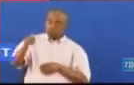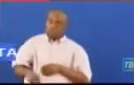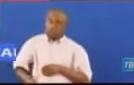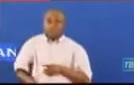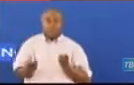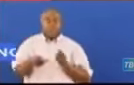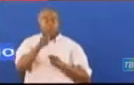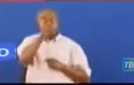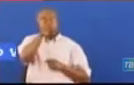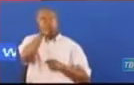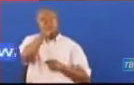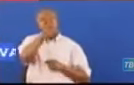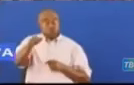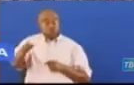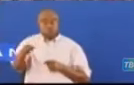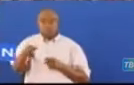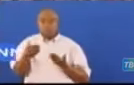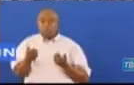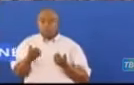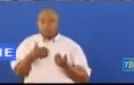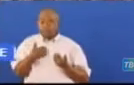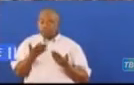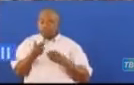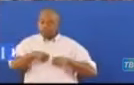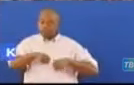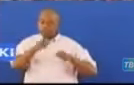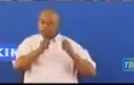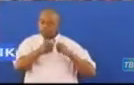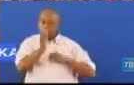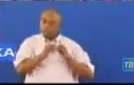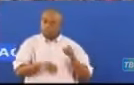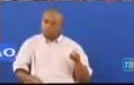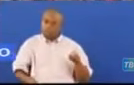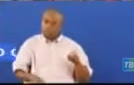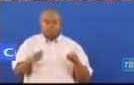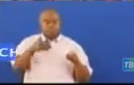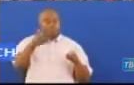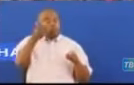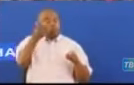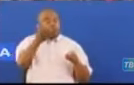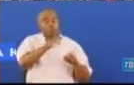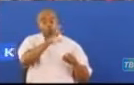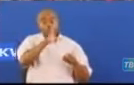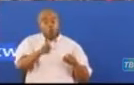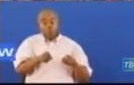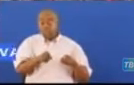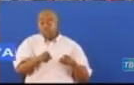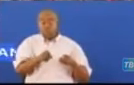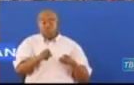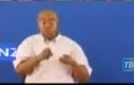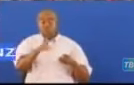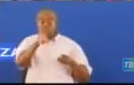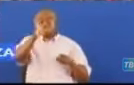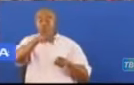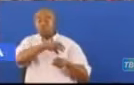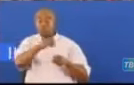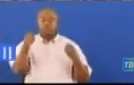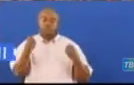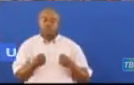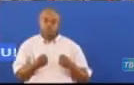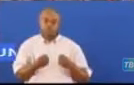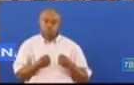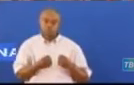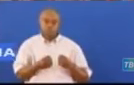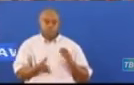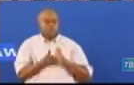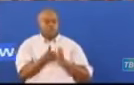alikuwa anategemea kupata mamlaka serikalini, imetokea bahati mbaya wote hatuwezi kuwa mawaziri, walioko mawaziri